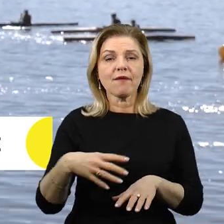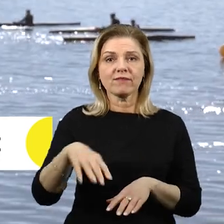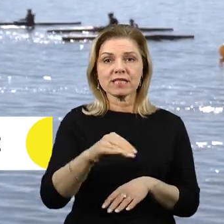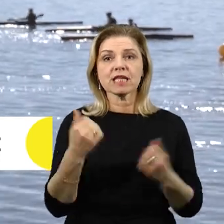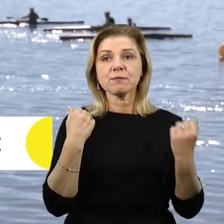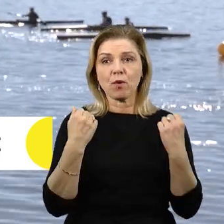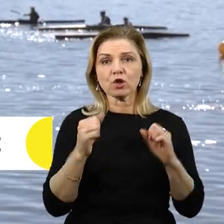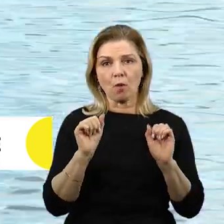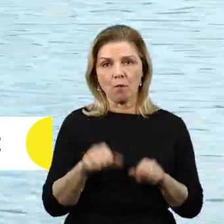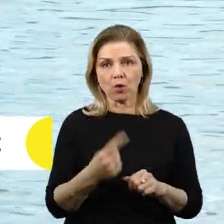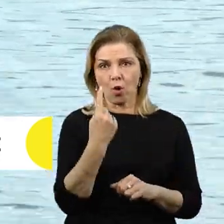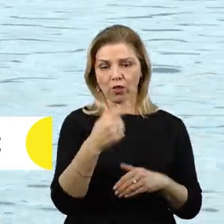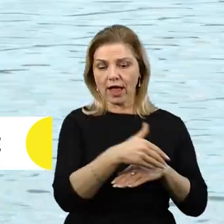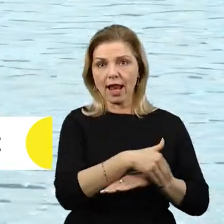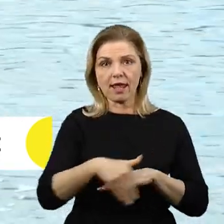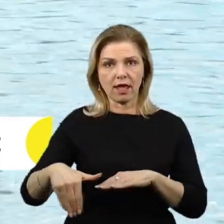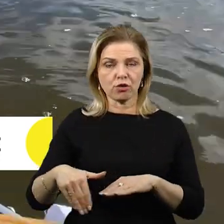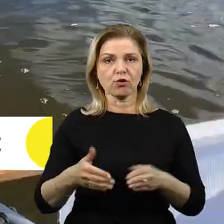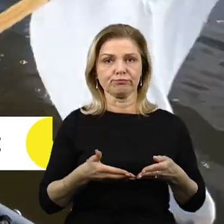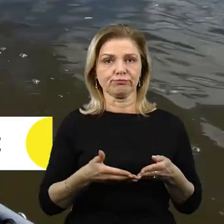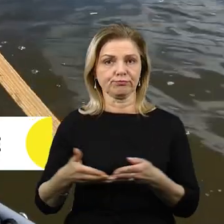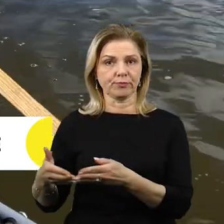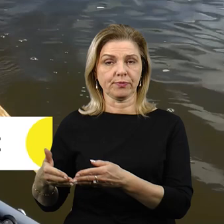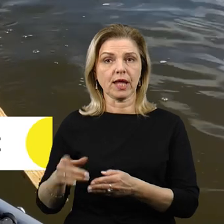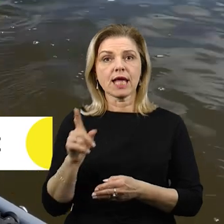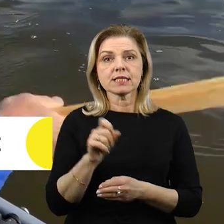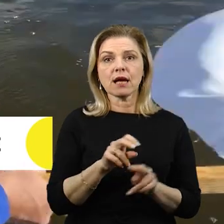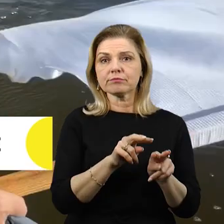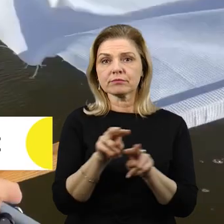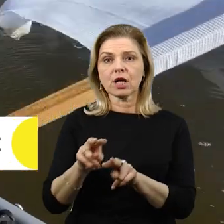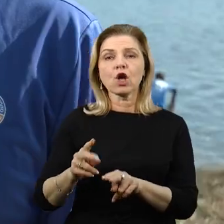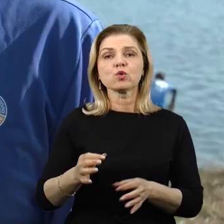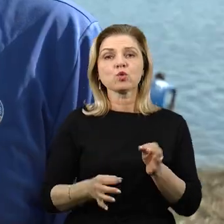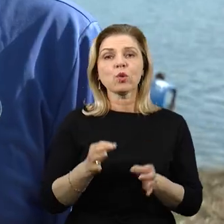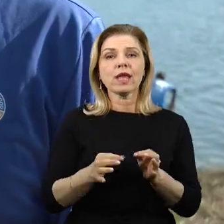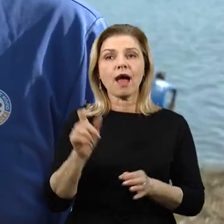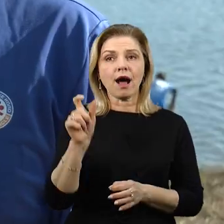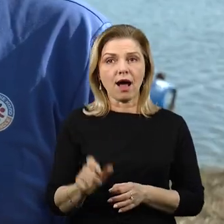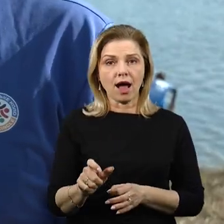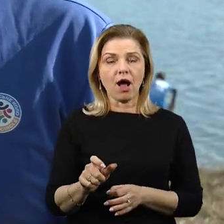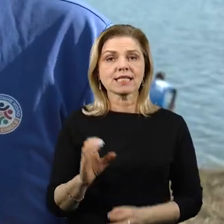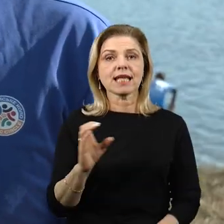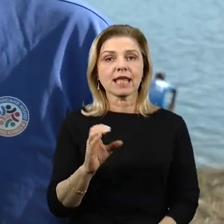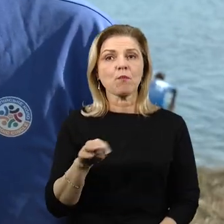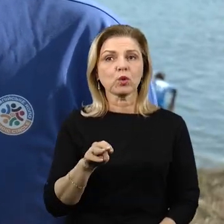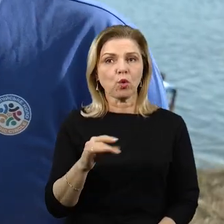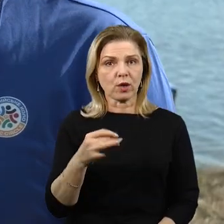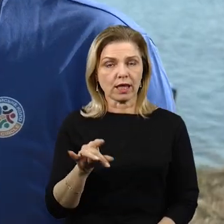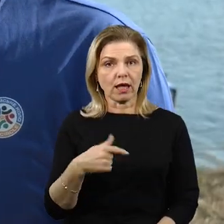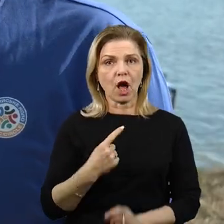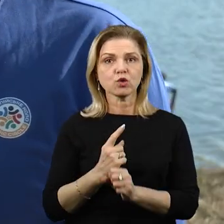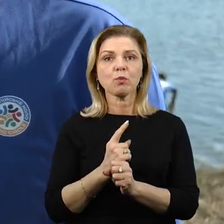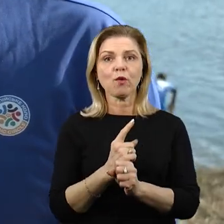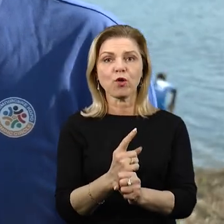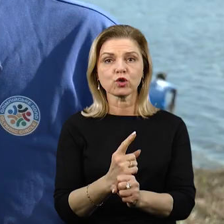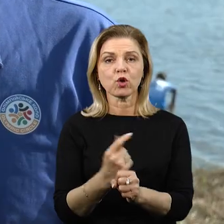вибудуватись в одну лінію за безпекою спортсменів стежить суддя Сергій моторний супроводжую спортсменів